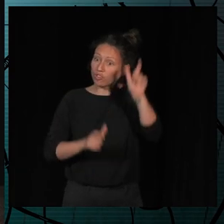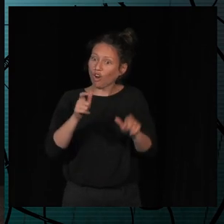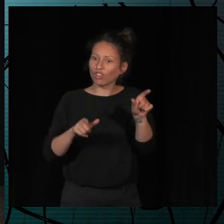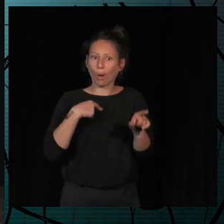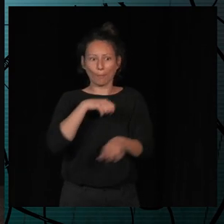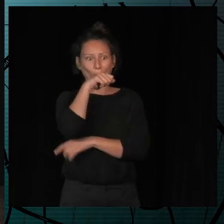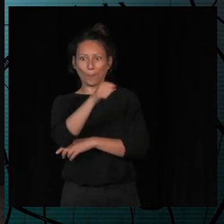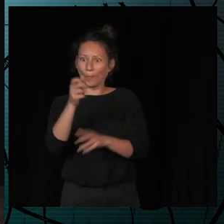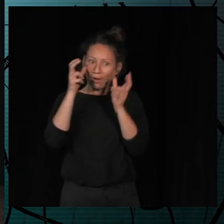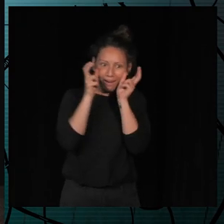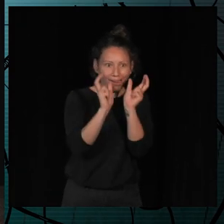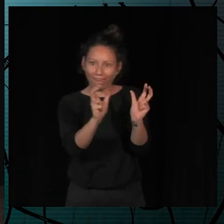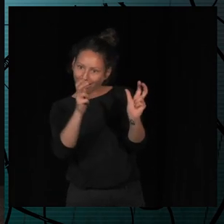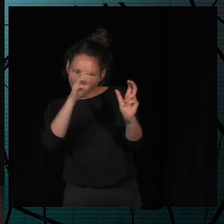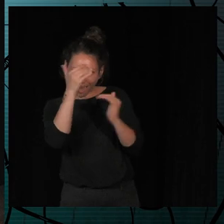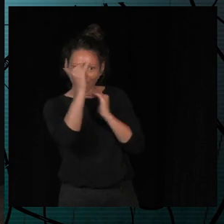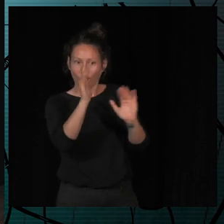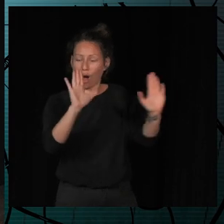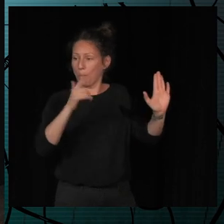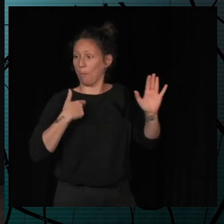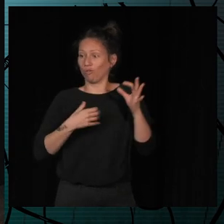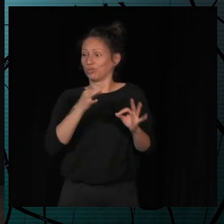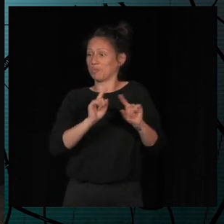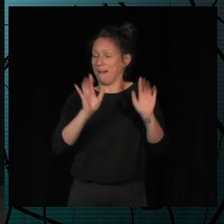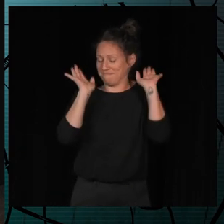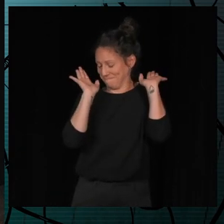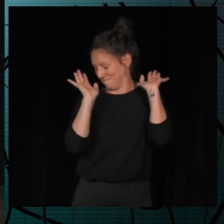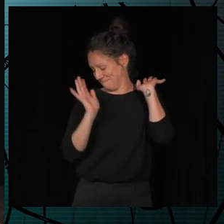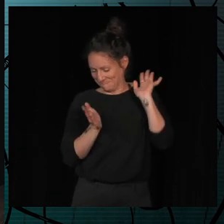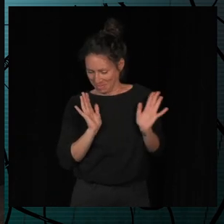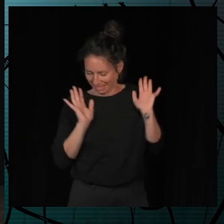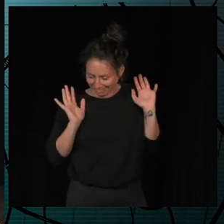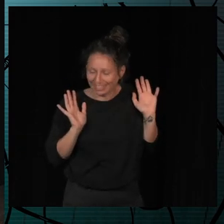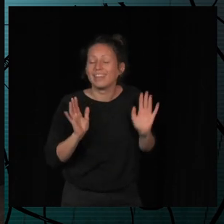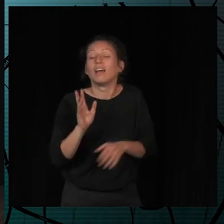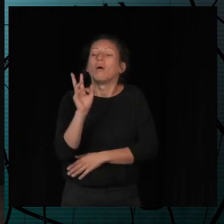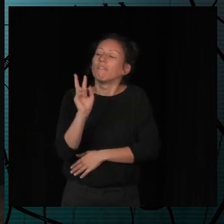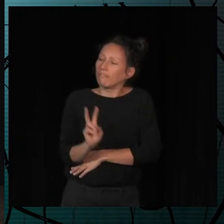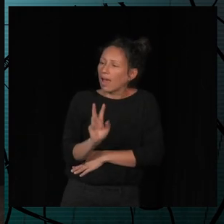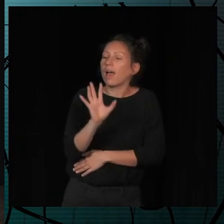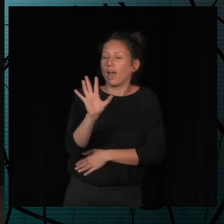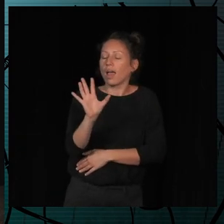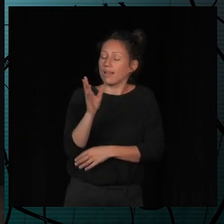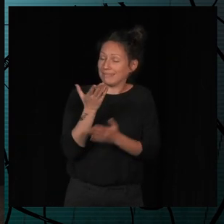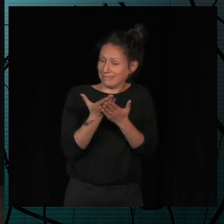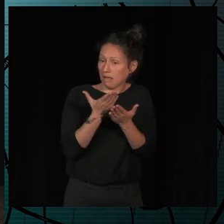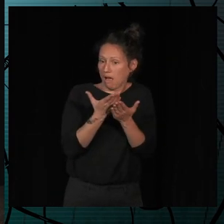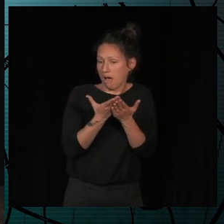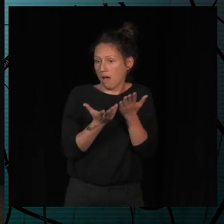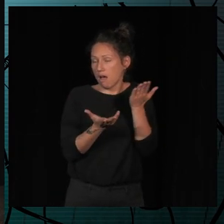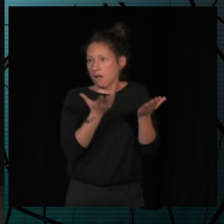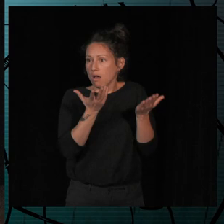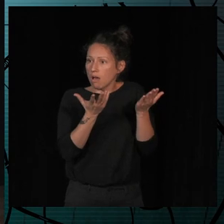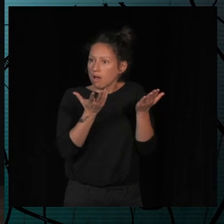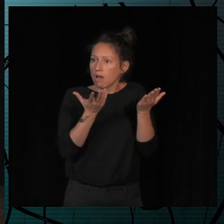pour eux je ne juge pas et donc je vais faire l'éventail et je vais aller à l'autre extrémité du jeu qui pourrait dire